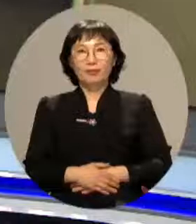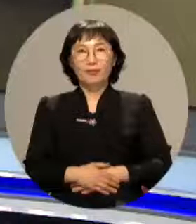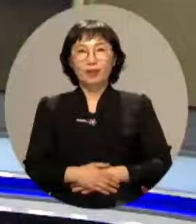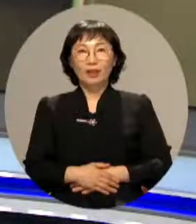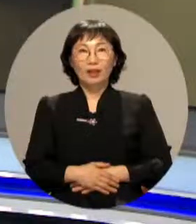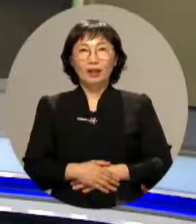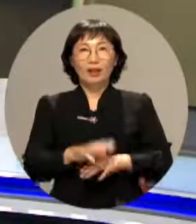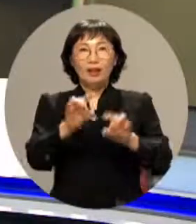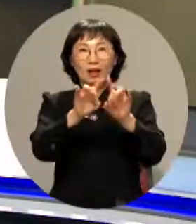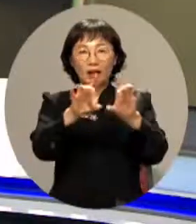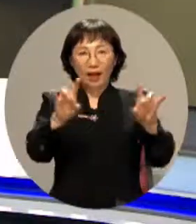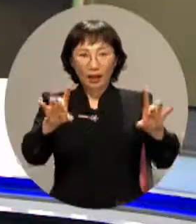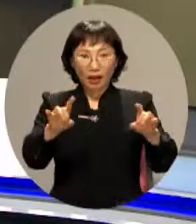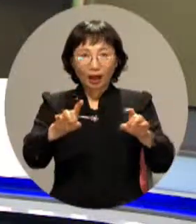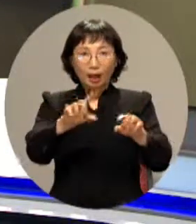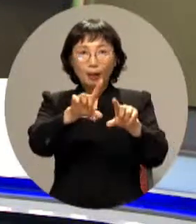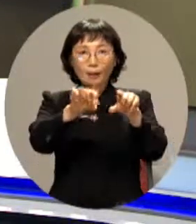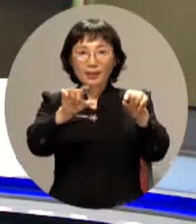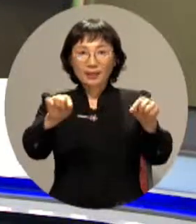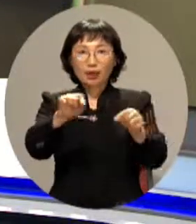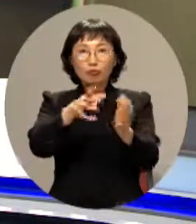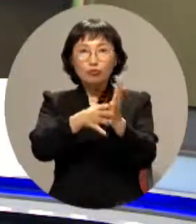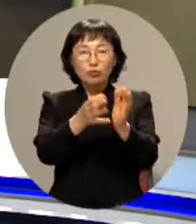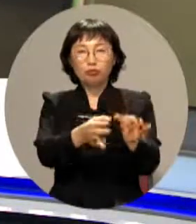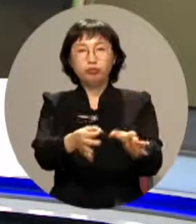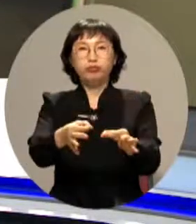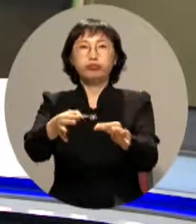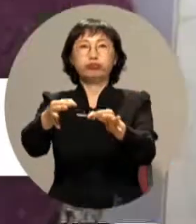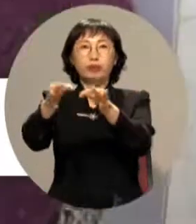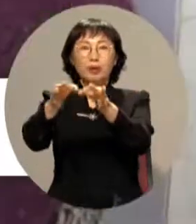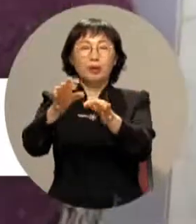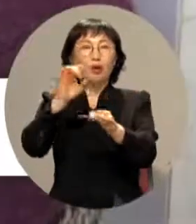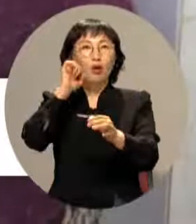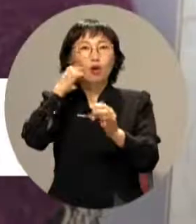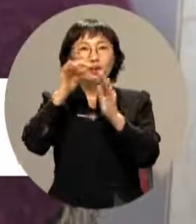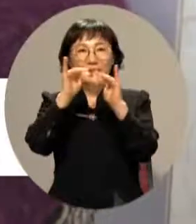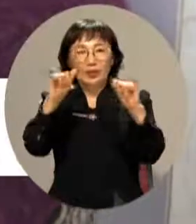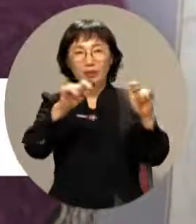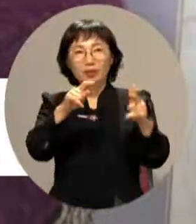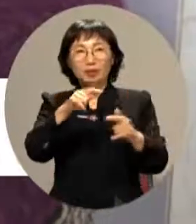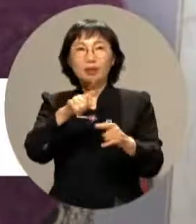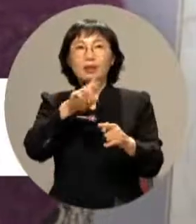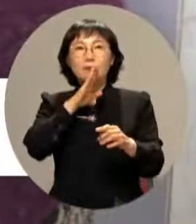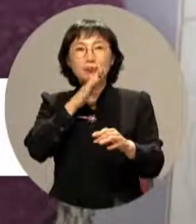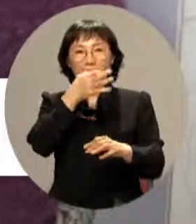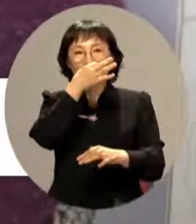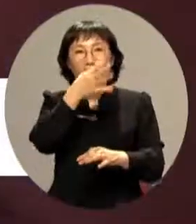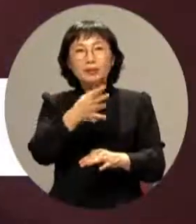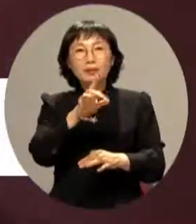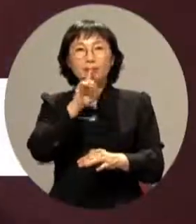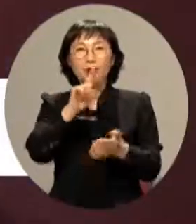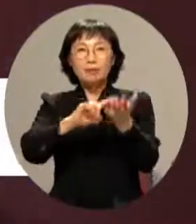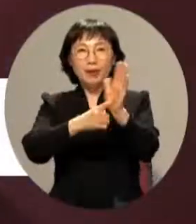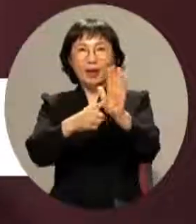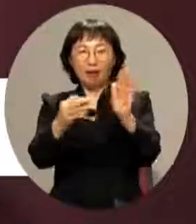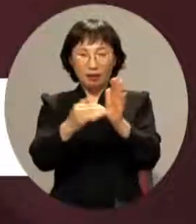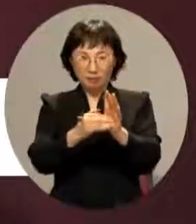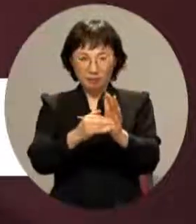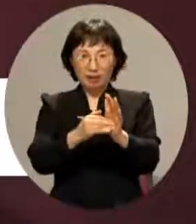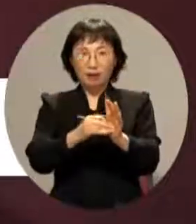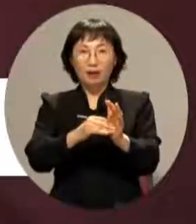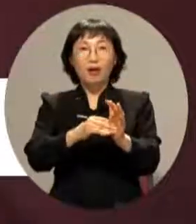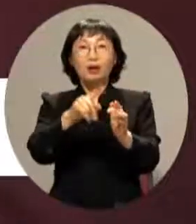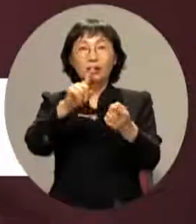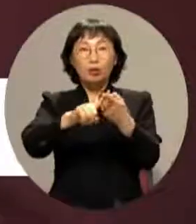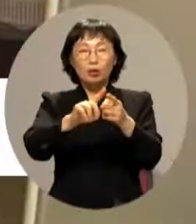밥상 물가가 상승하면서 저소득층이 더 타격을 받았다는 분석 결과가 나왔습니다 기획재정부와 통계청에 따르면